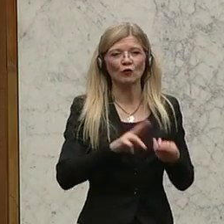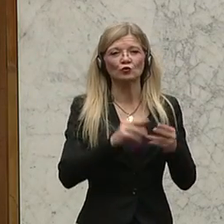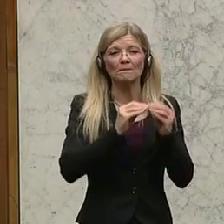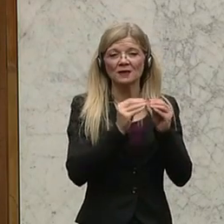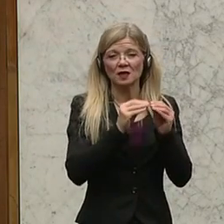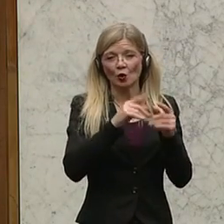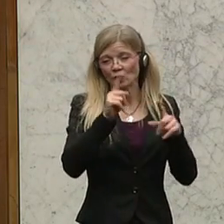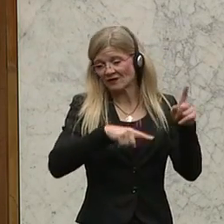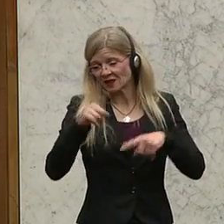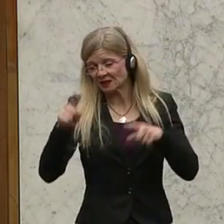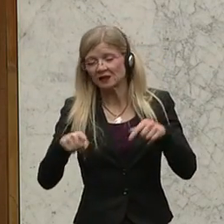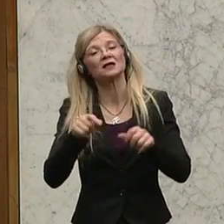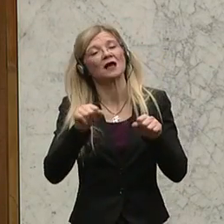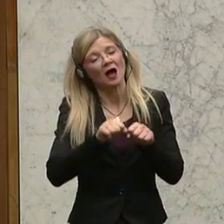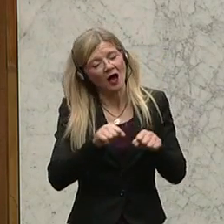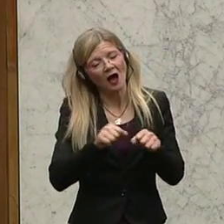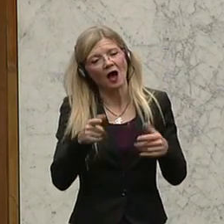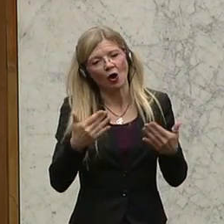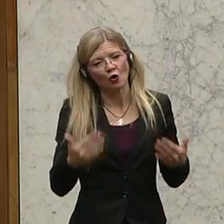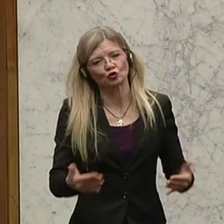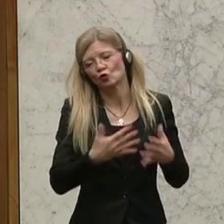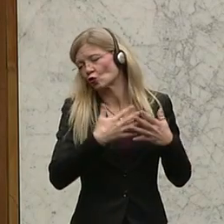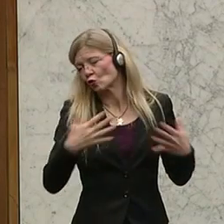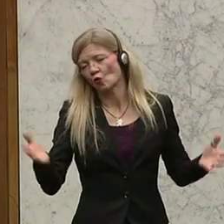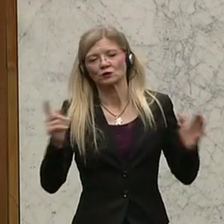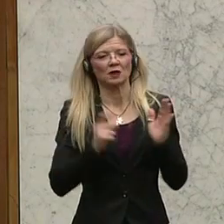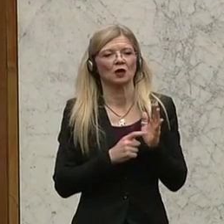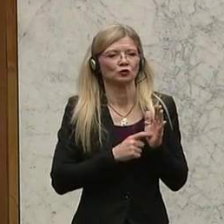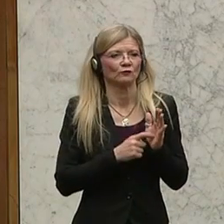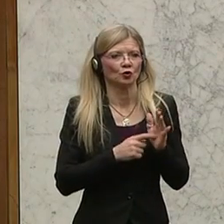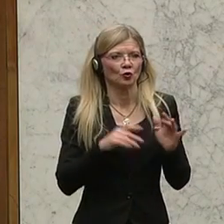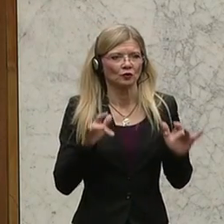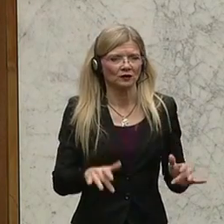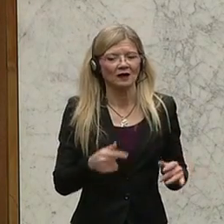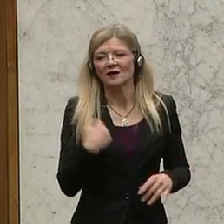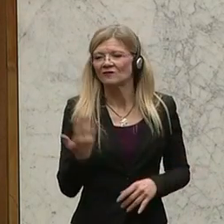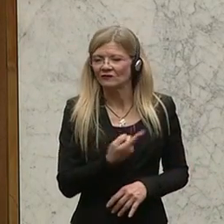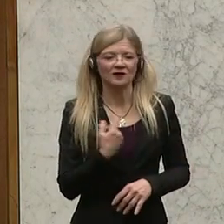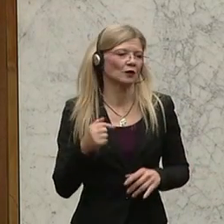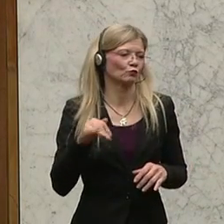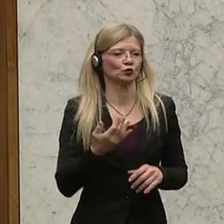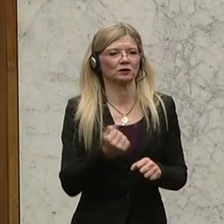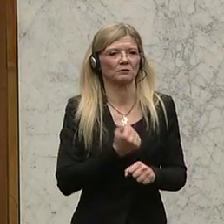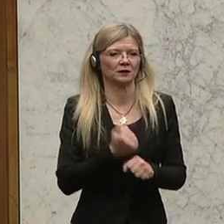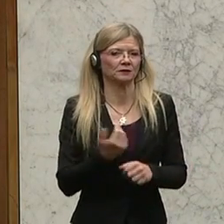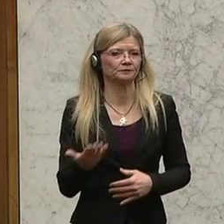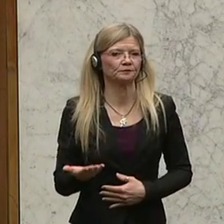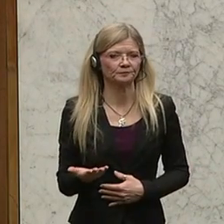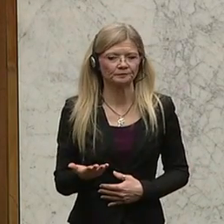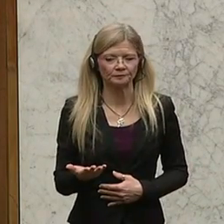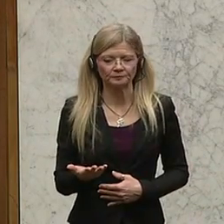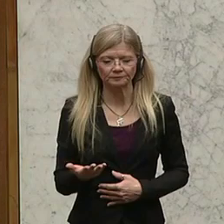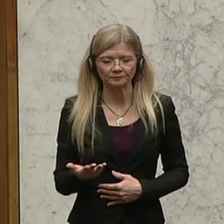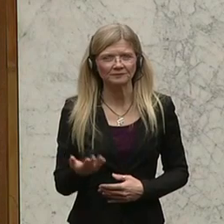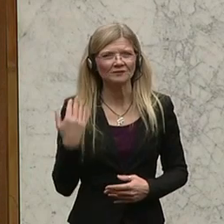sind weitere solche herausragende Herausforderungen, denen wir uns zu stellen haben. Angesprochen